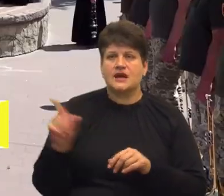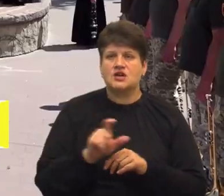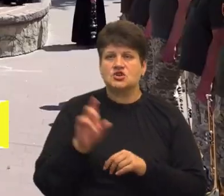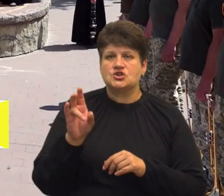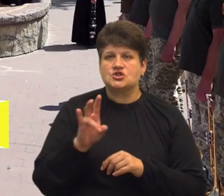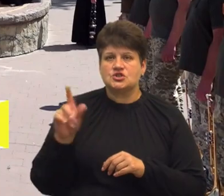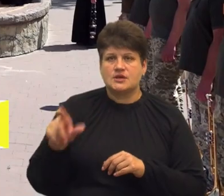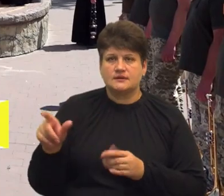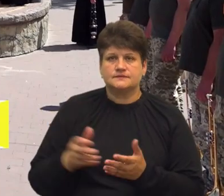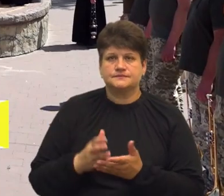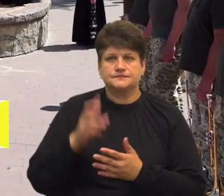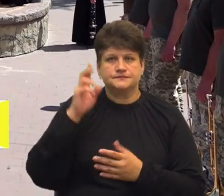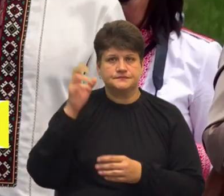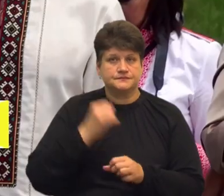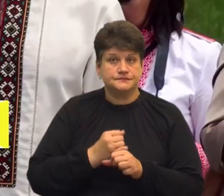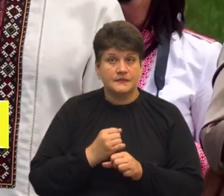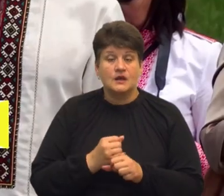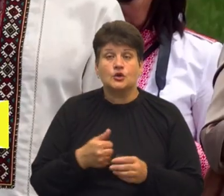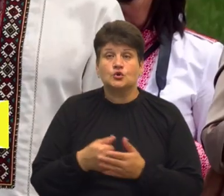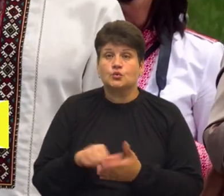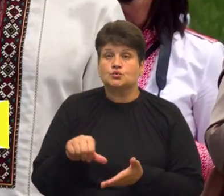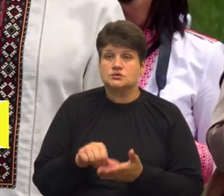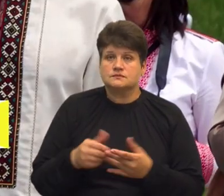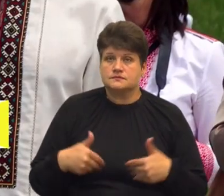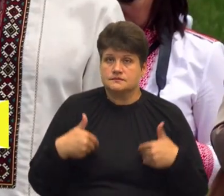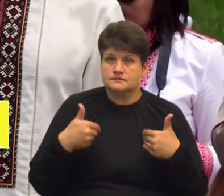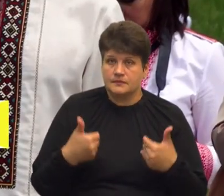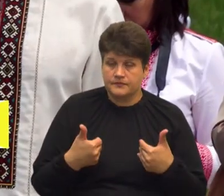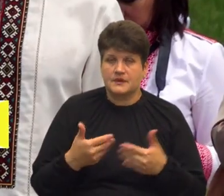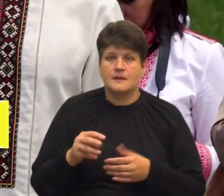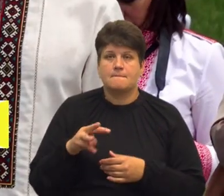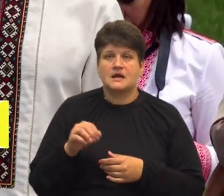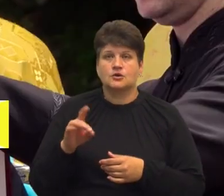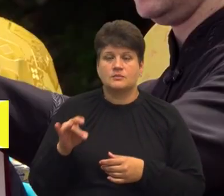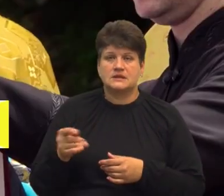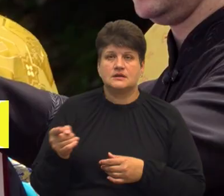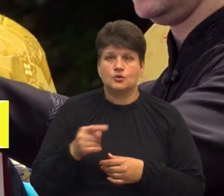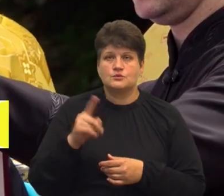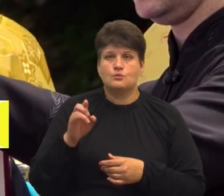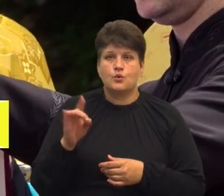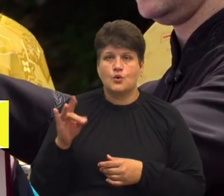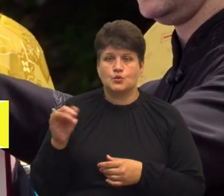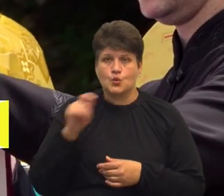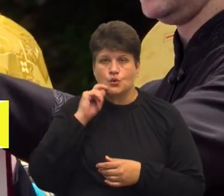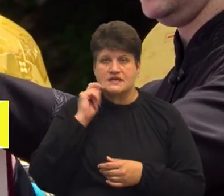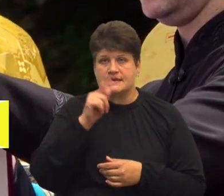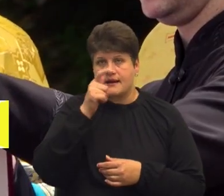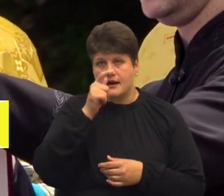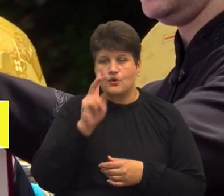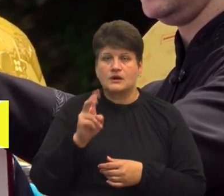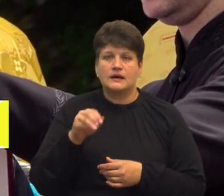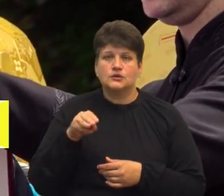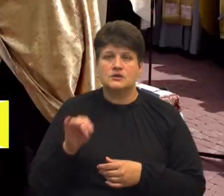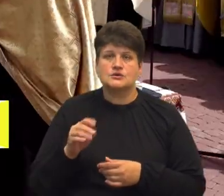відправляють молебень до учасників заходу звертається архієпископ і митрополит Тернопільського Зборівський Української греко-католицької